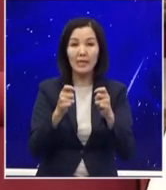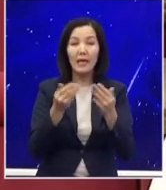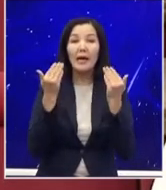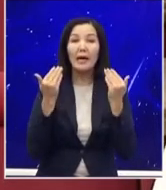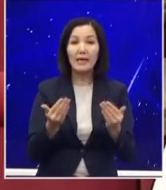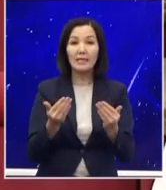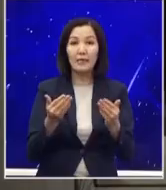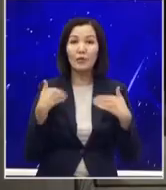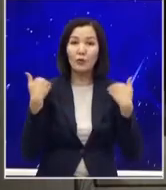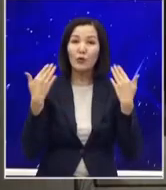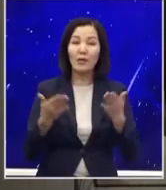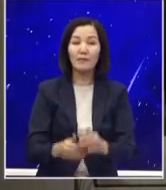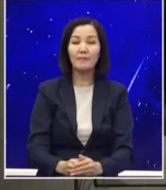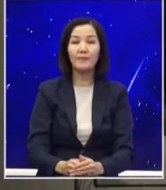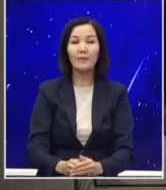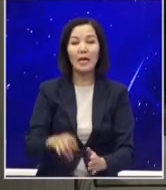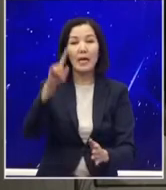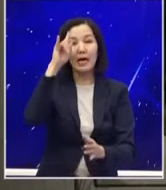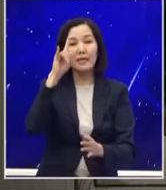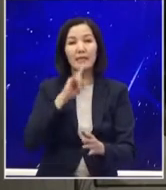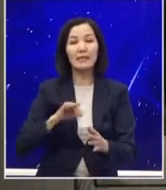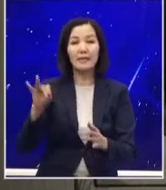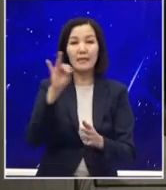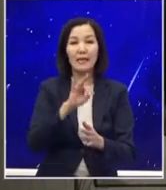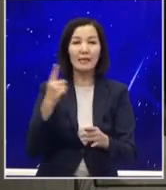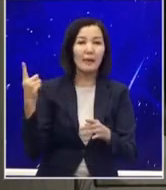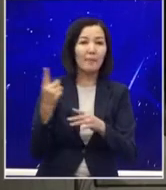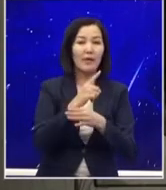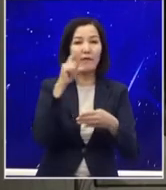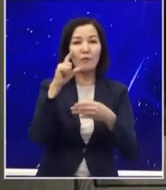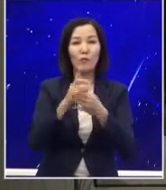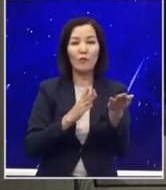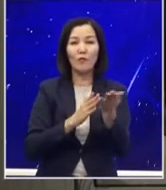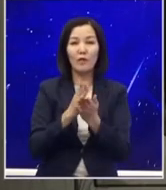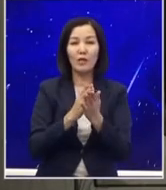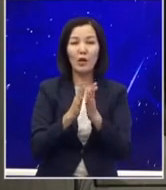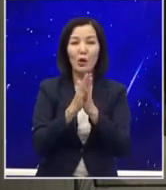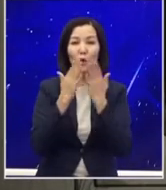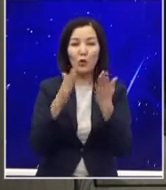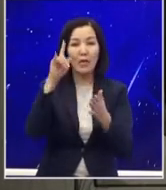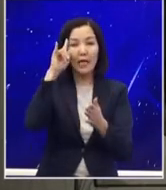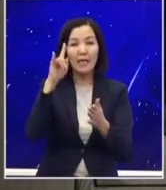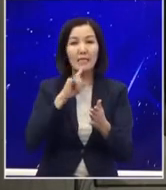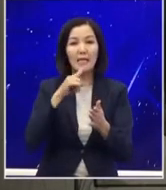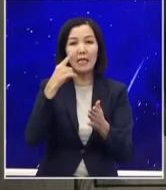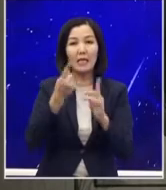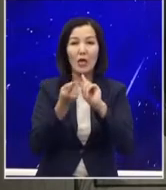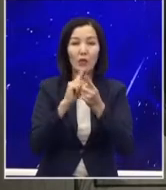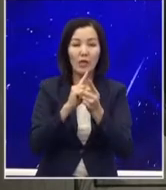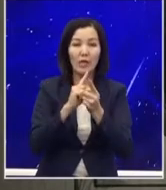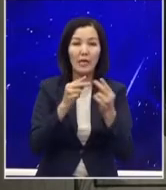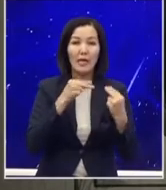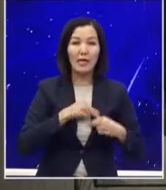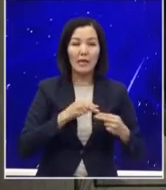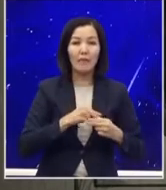да құтты болсын деймін. Қазақстан тарихындағы ең алғашқы мүфти алғаш болып Құран кәрімді қазақ тіліне аударған. Бұл еңбегін